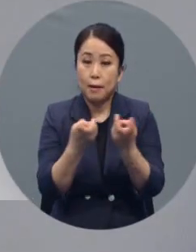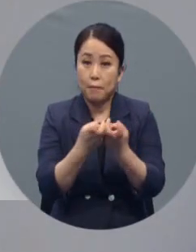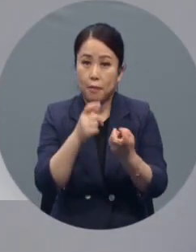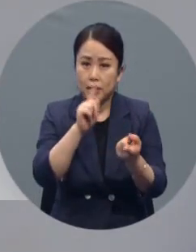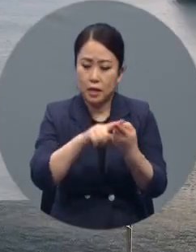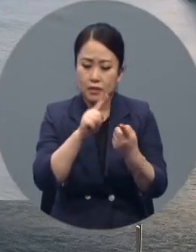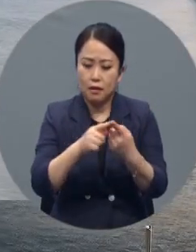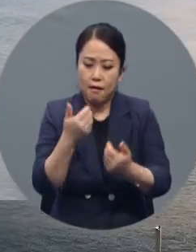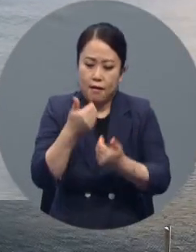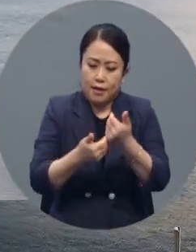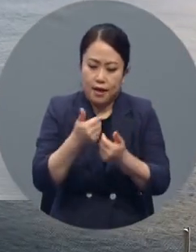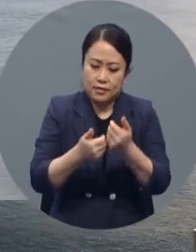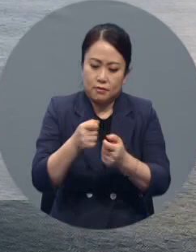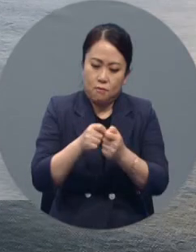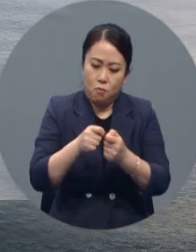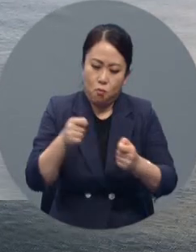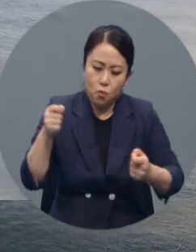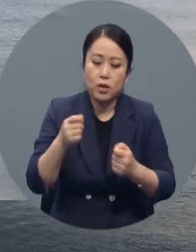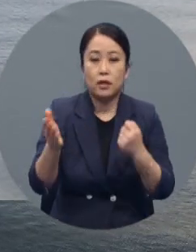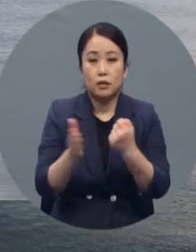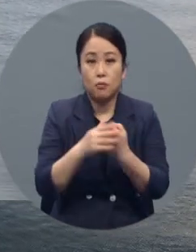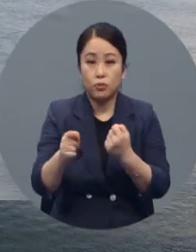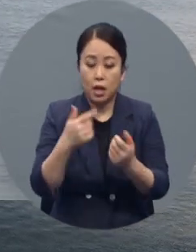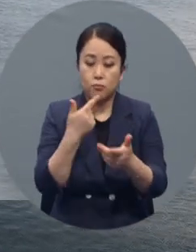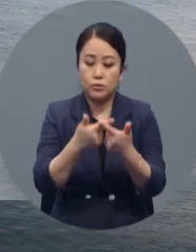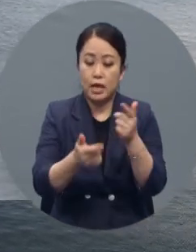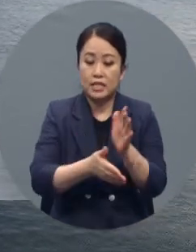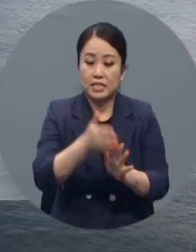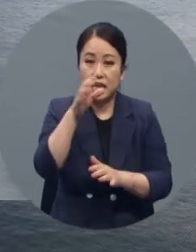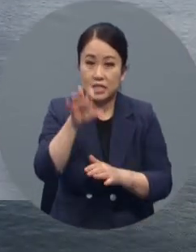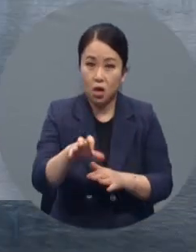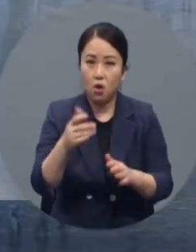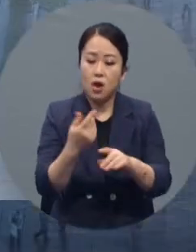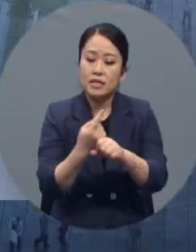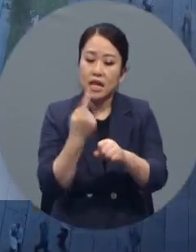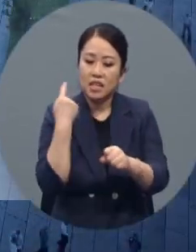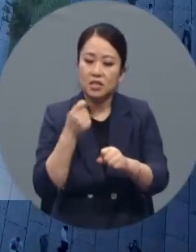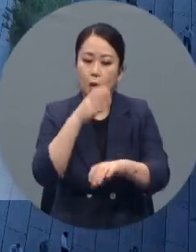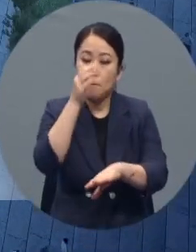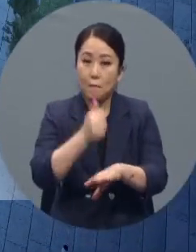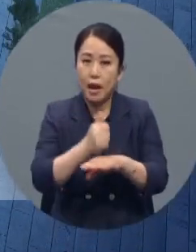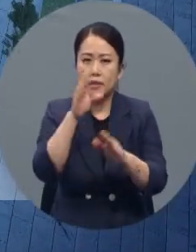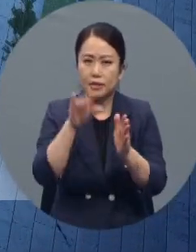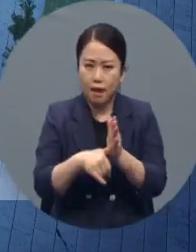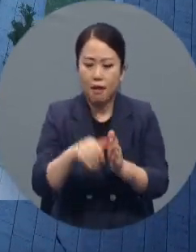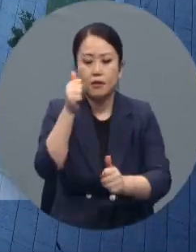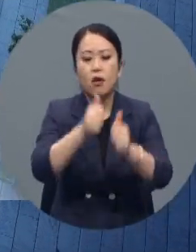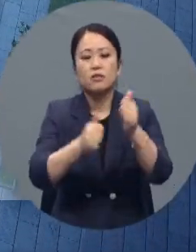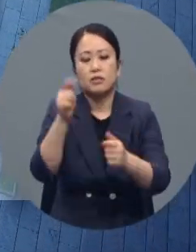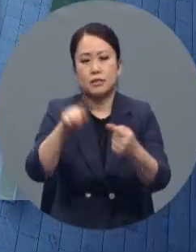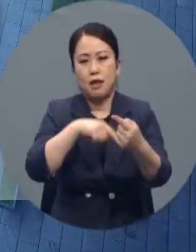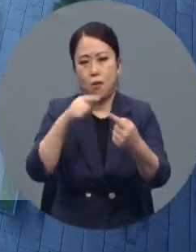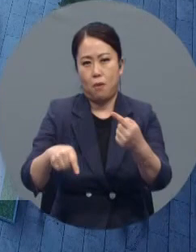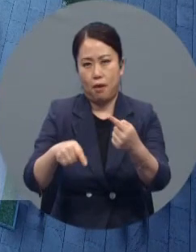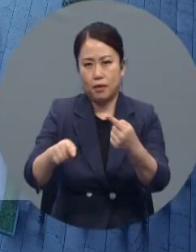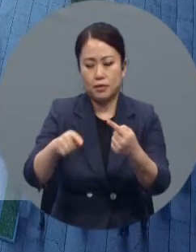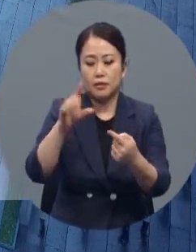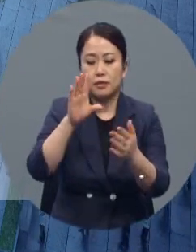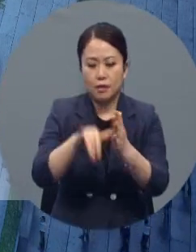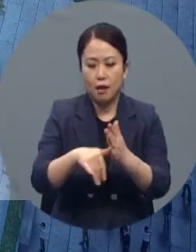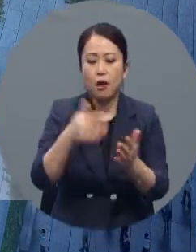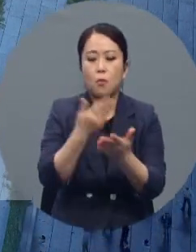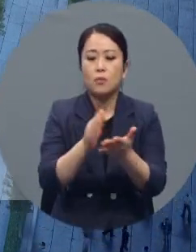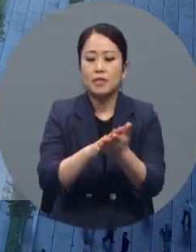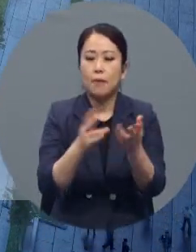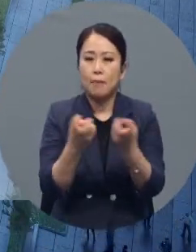이어지자 부산시는 지난해 말이 되어서야 경진대회를 열어 대한공법을 선정했습니다. 이후 실제